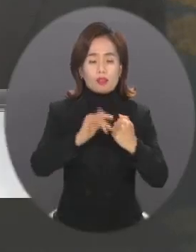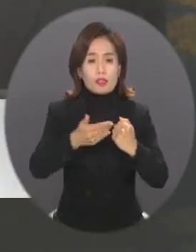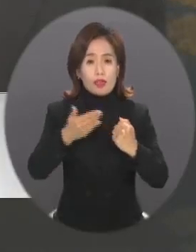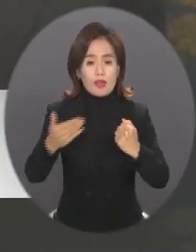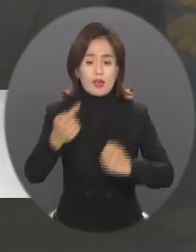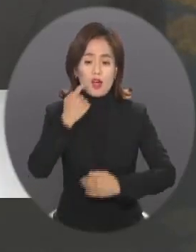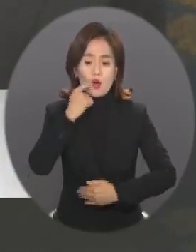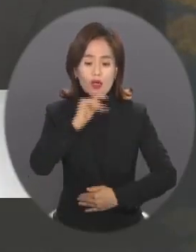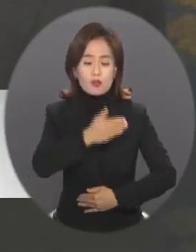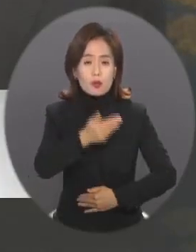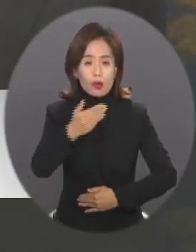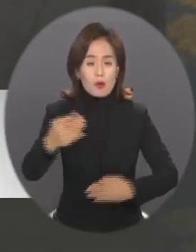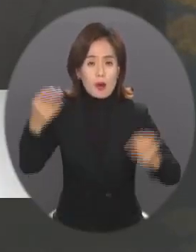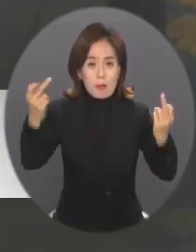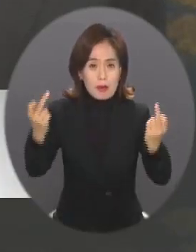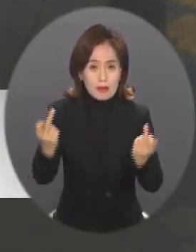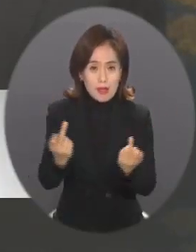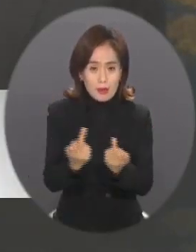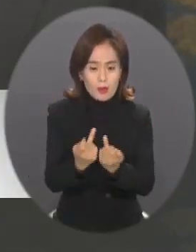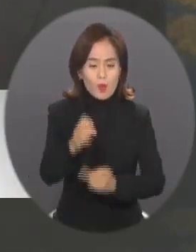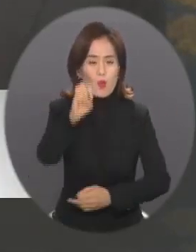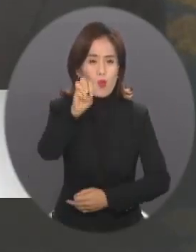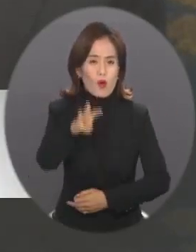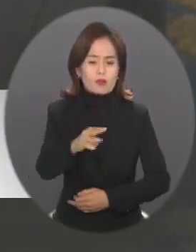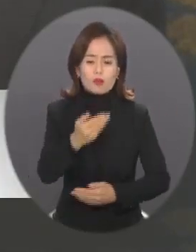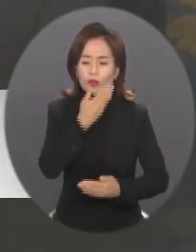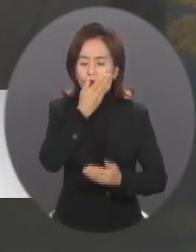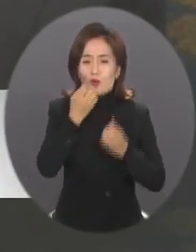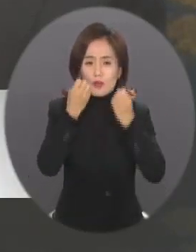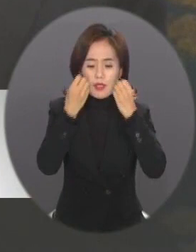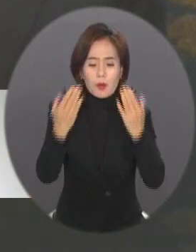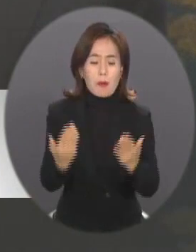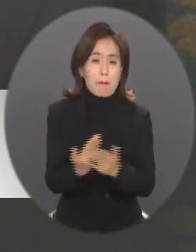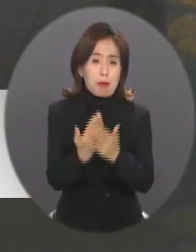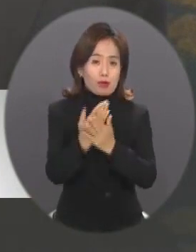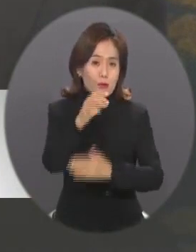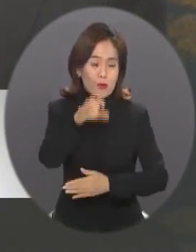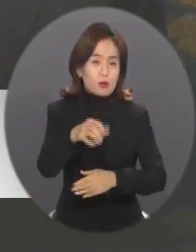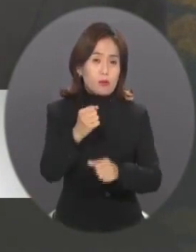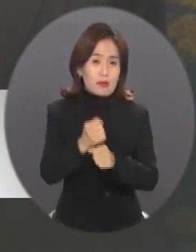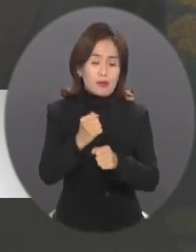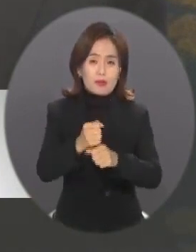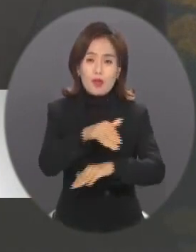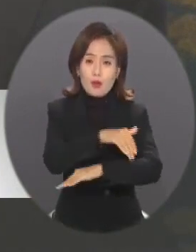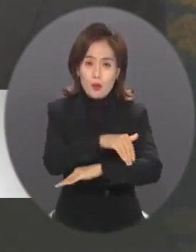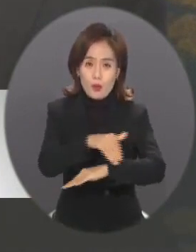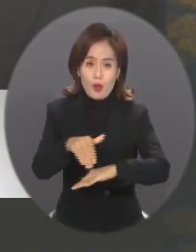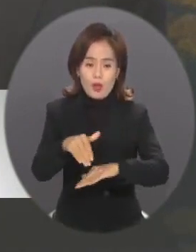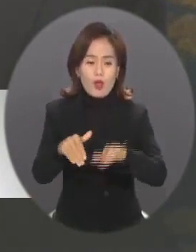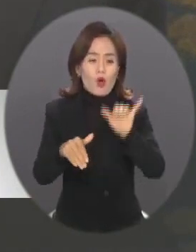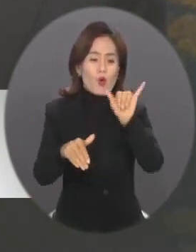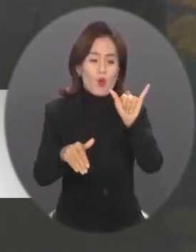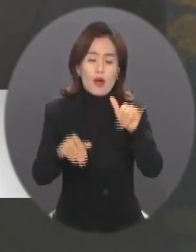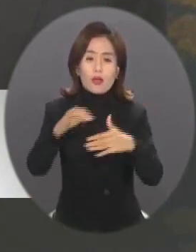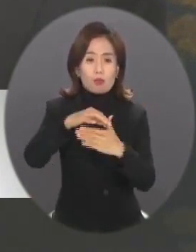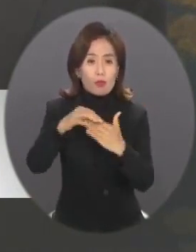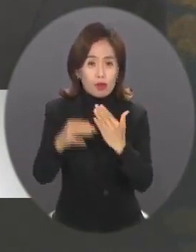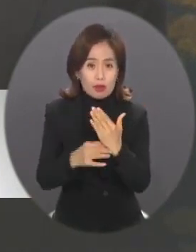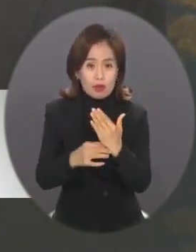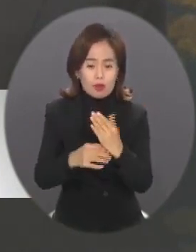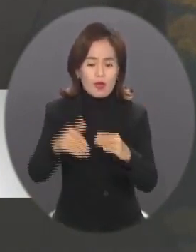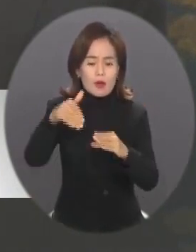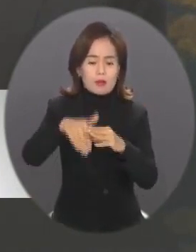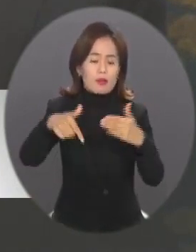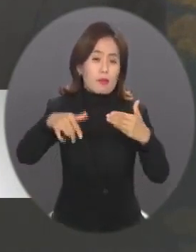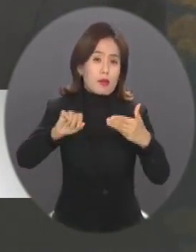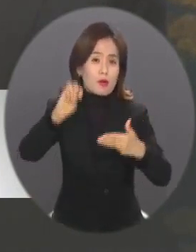영산강과 황룡강이 만나는 지점을 광주의 새로운 발전 축으로 만들겠다는 구상, 이른바 Y 프로젝트가 민선